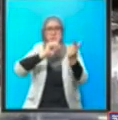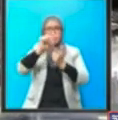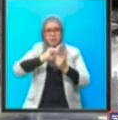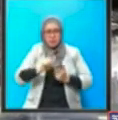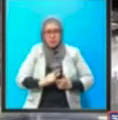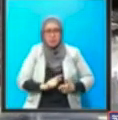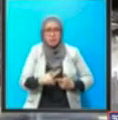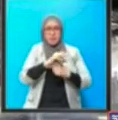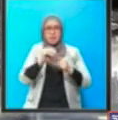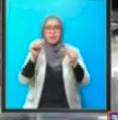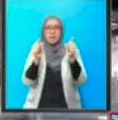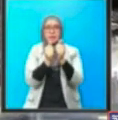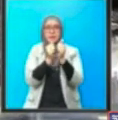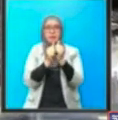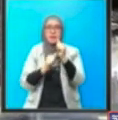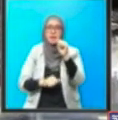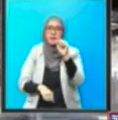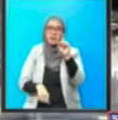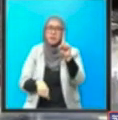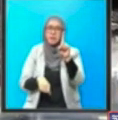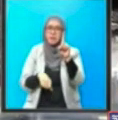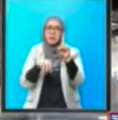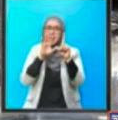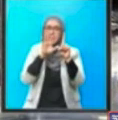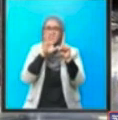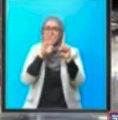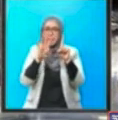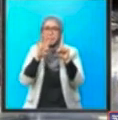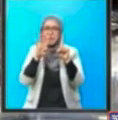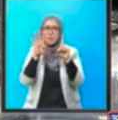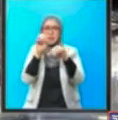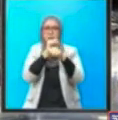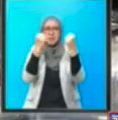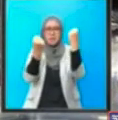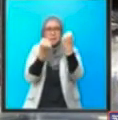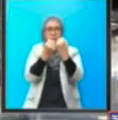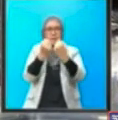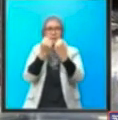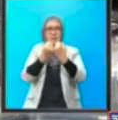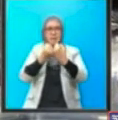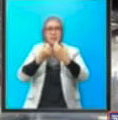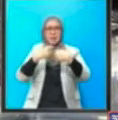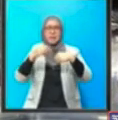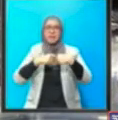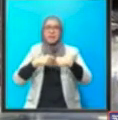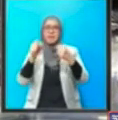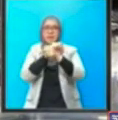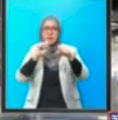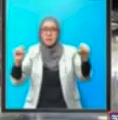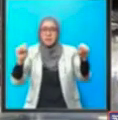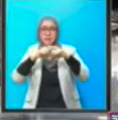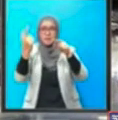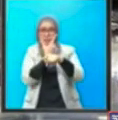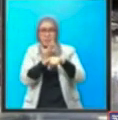154 Bos Serikat penyedia latihan dan carikan ia mengeluarkan dengan izin BT komitmen